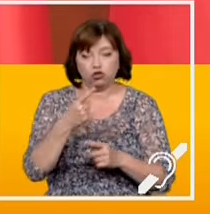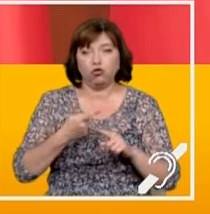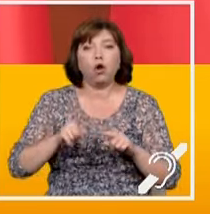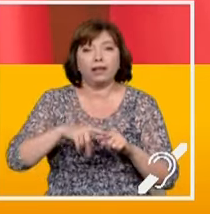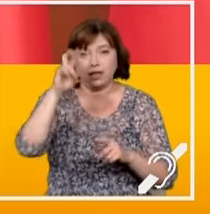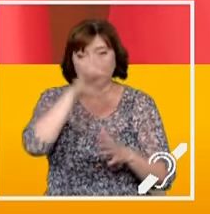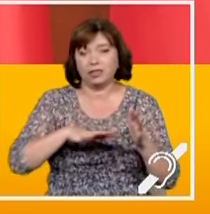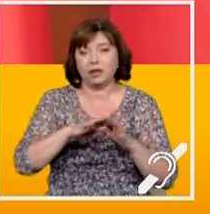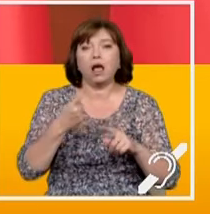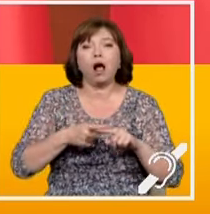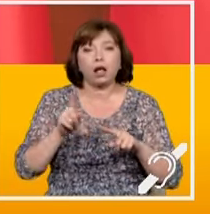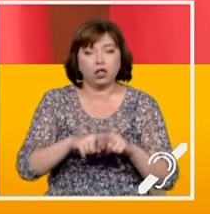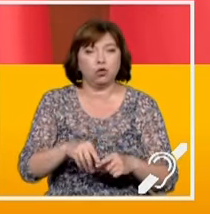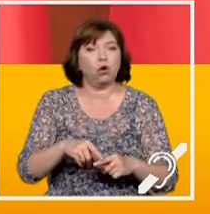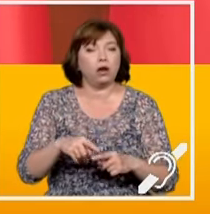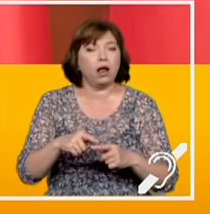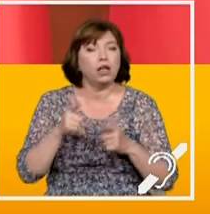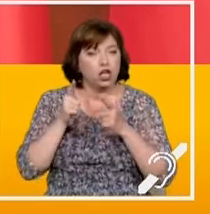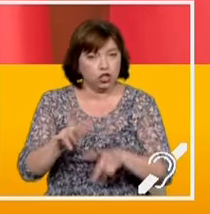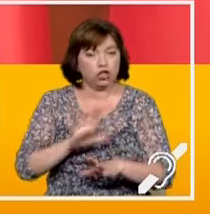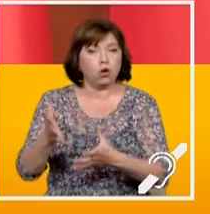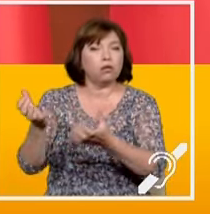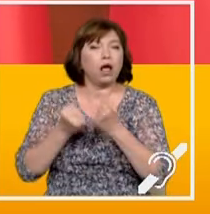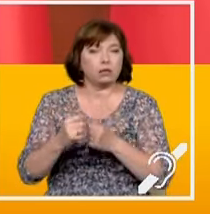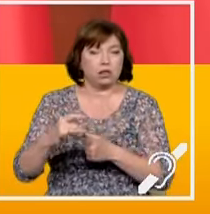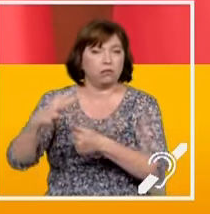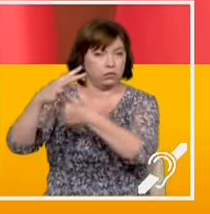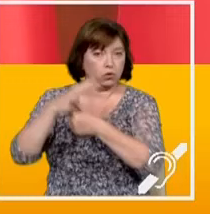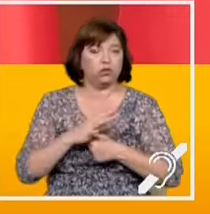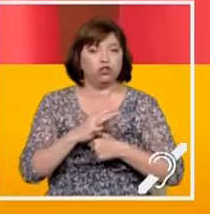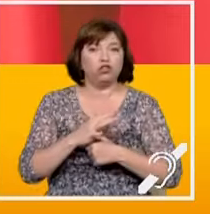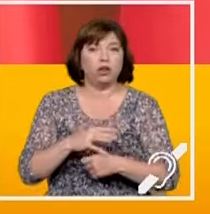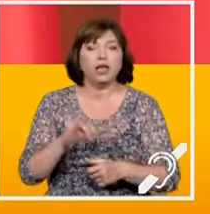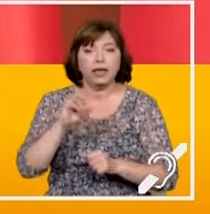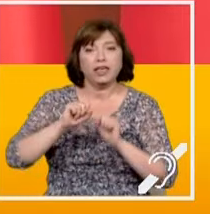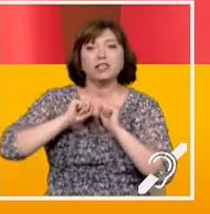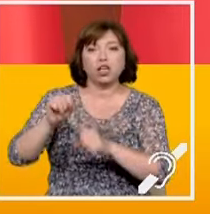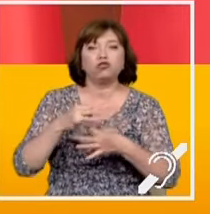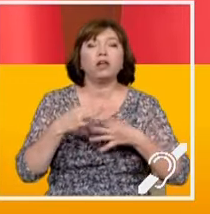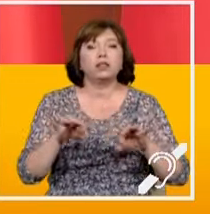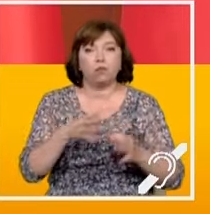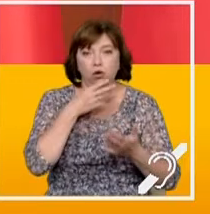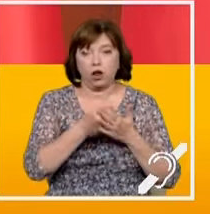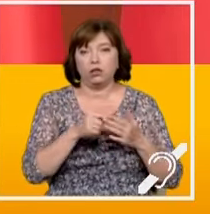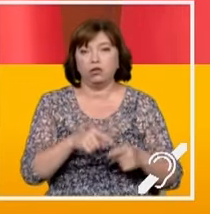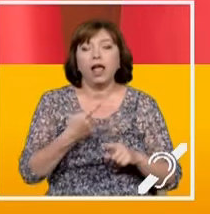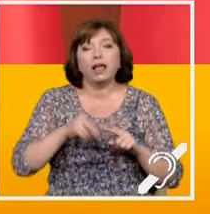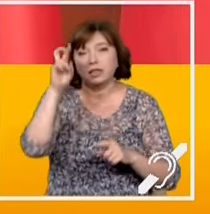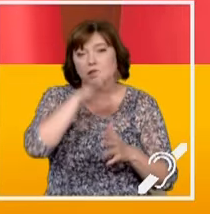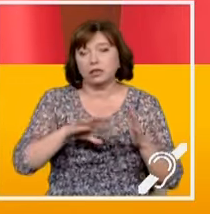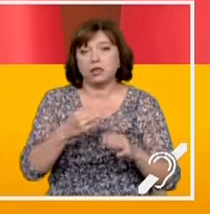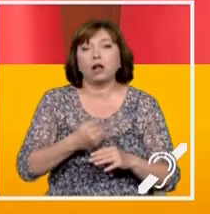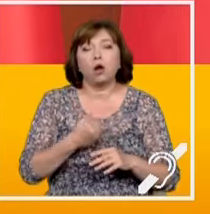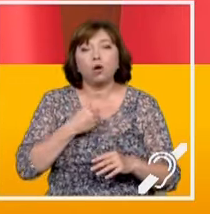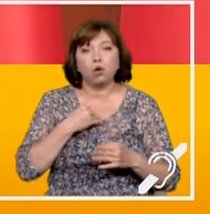țară care respinge tendințele autoritare și își apără democrația. O țară care vrea